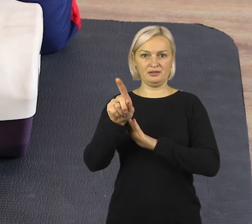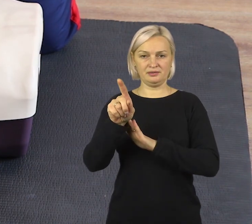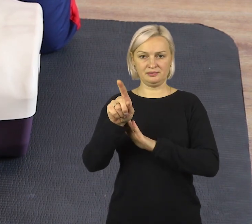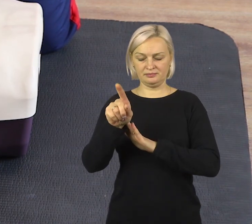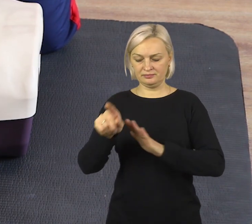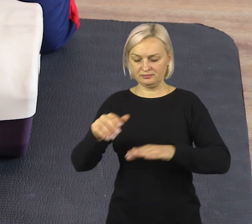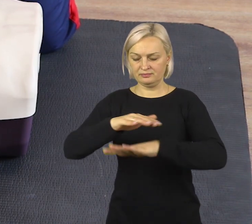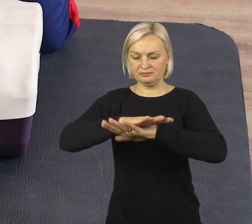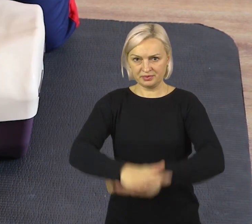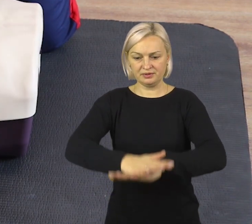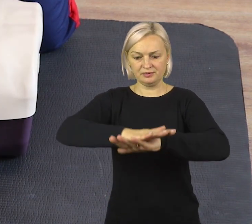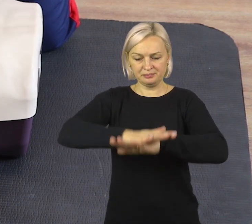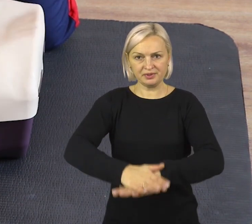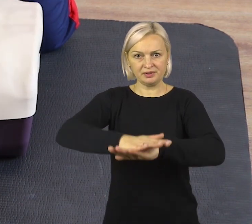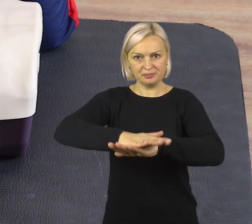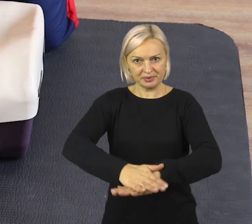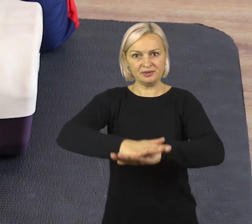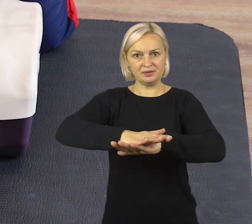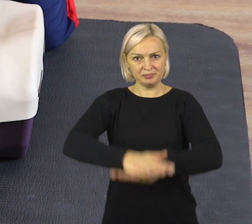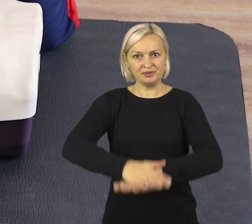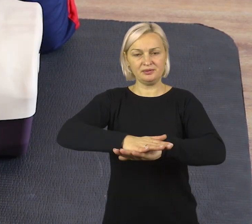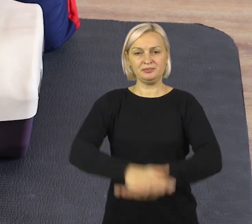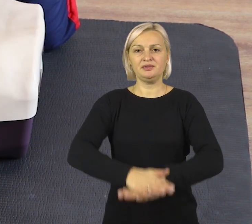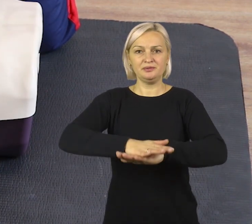krūtinės lastos paspaudimus.